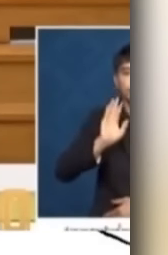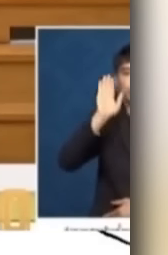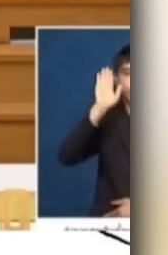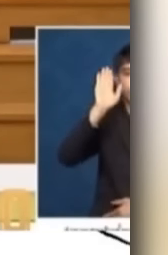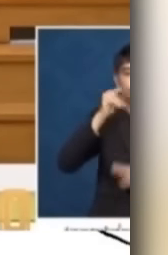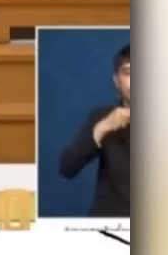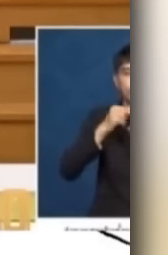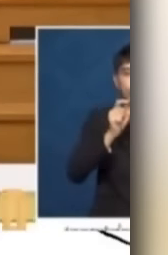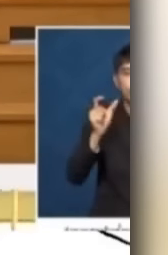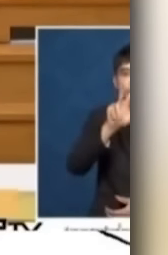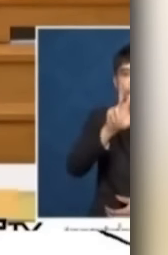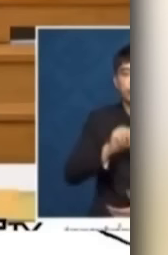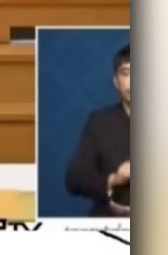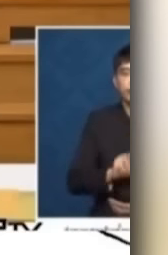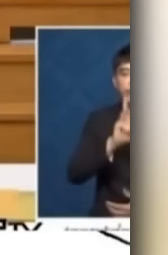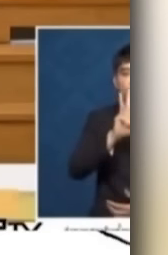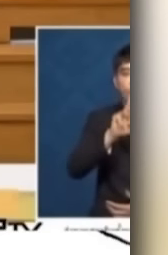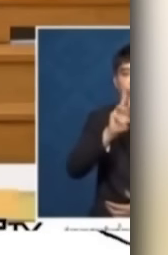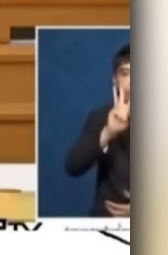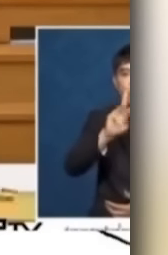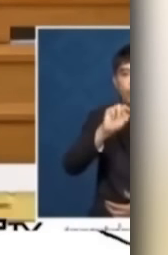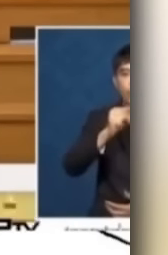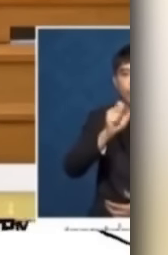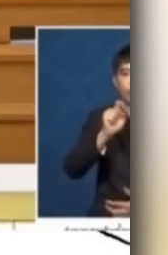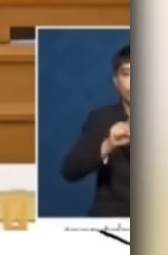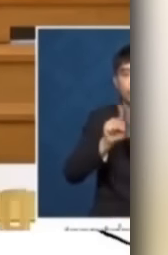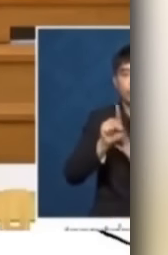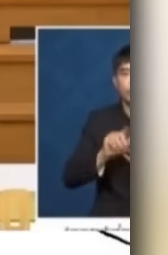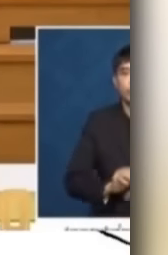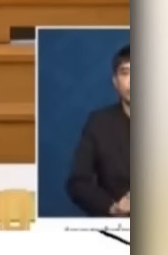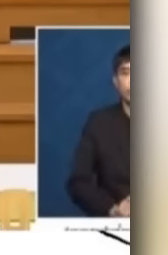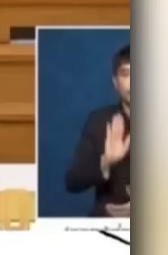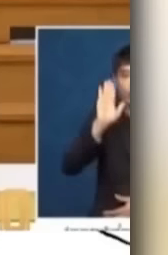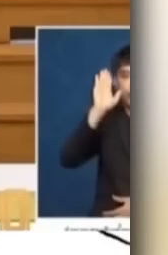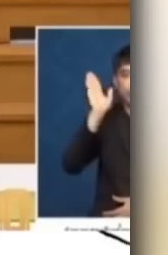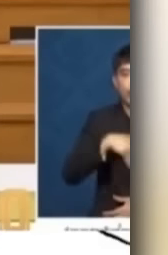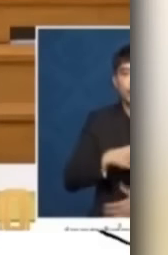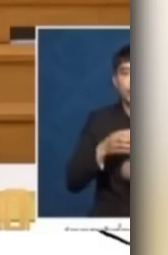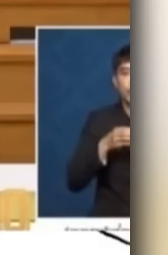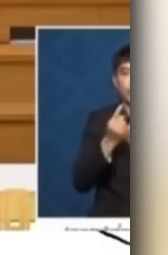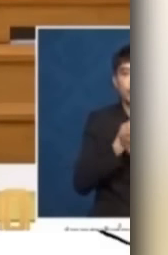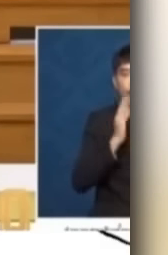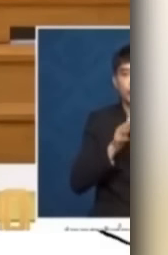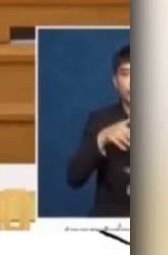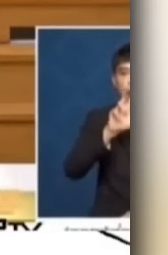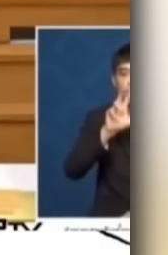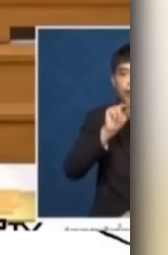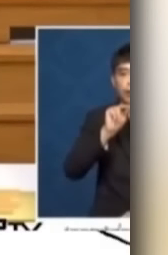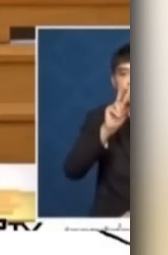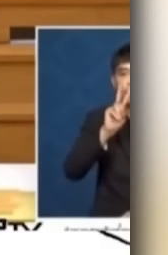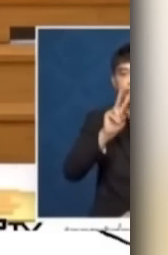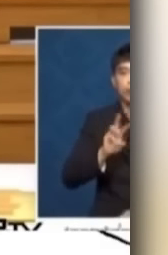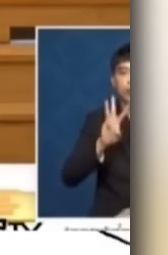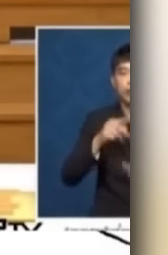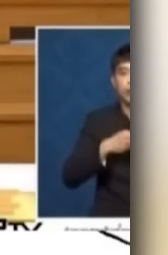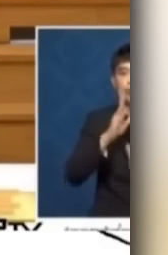จน์ชื่อเรียกยากแสดงตนค่ะ นายวรวงศ์วรปัญญาน ายวรวงศ์วรปัญญามาทำงานในนามของพี่น้องประชาชนแสดงตนครับ นายวัช